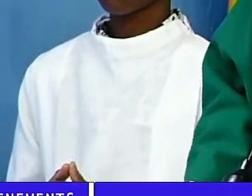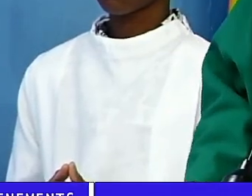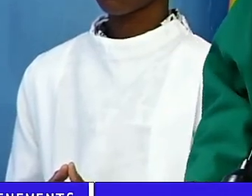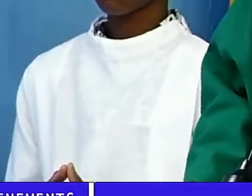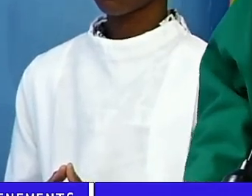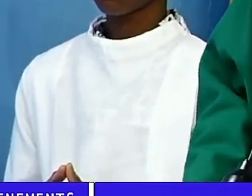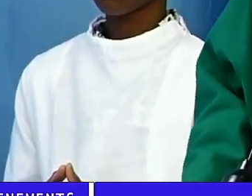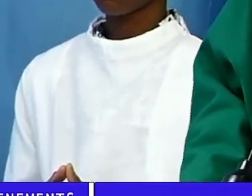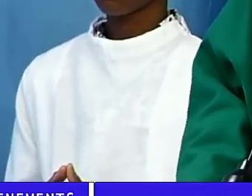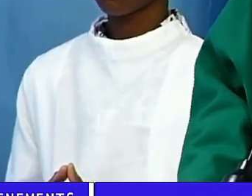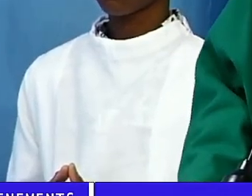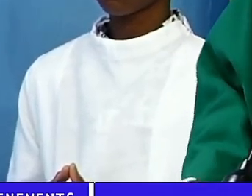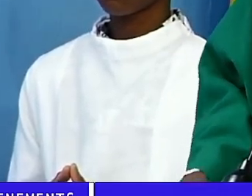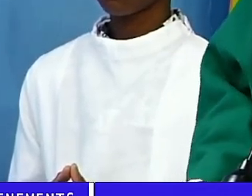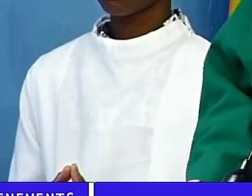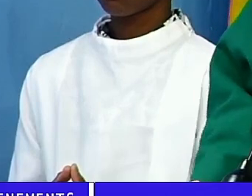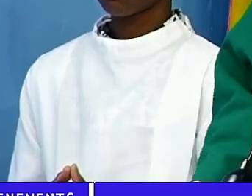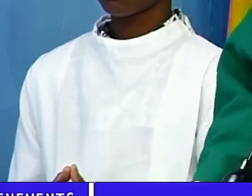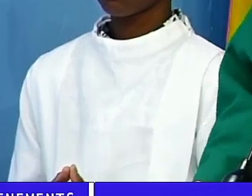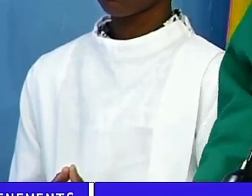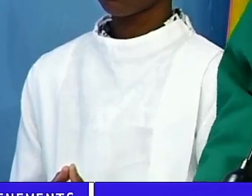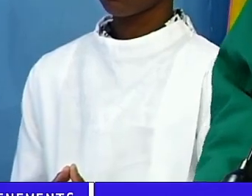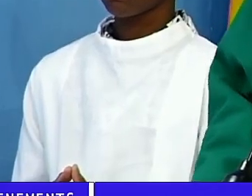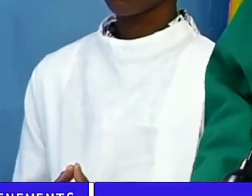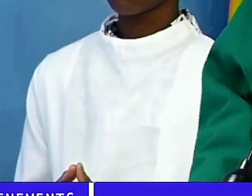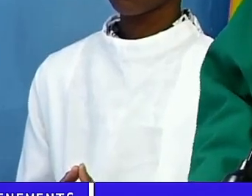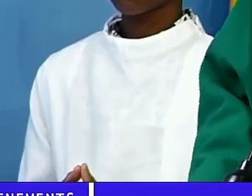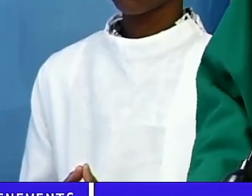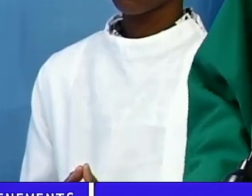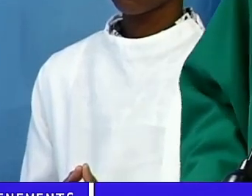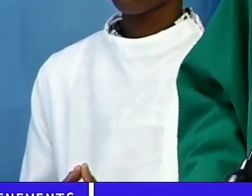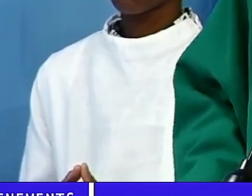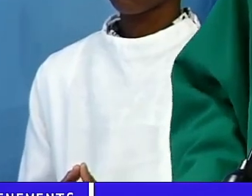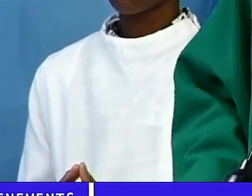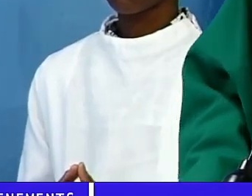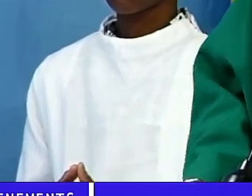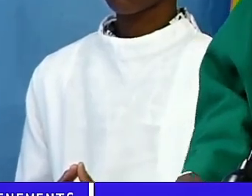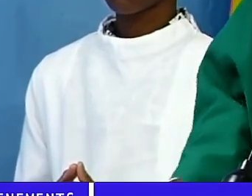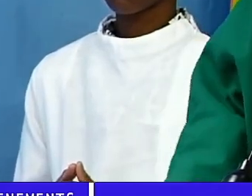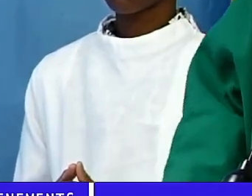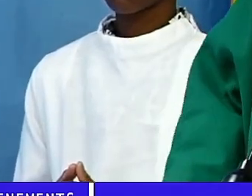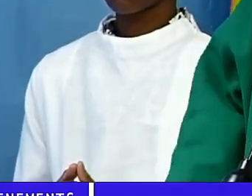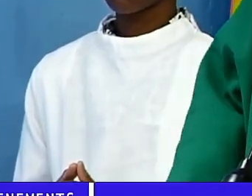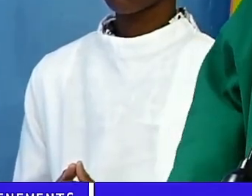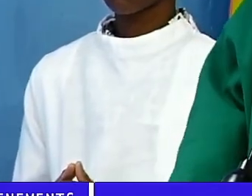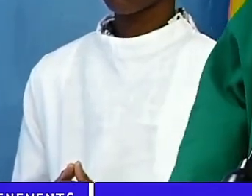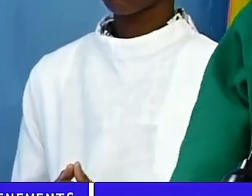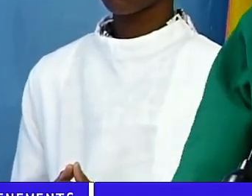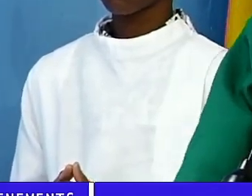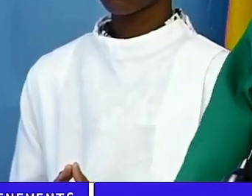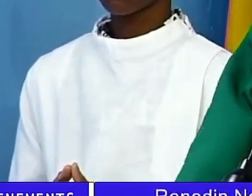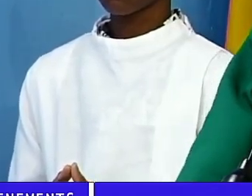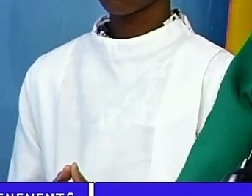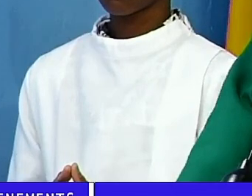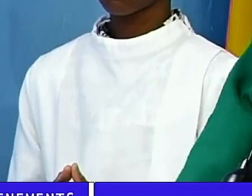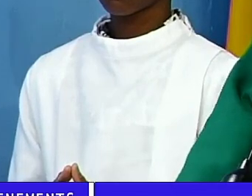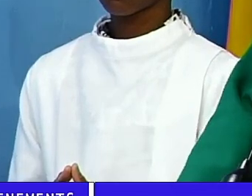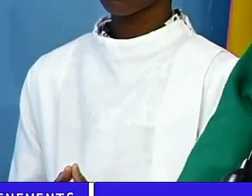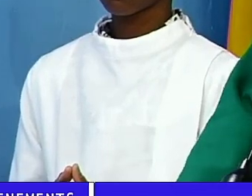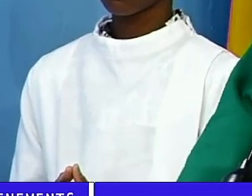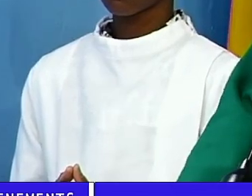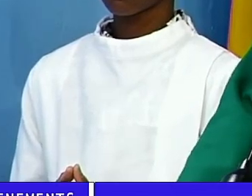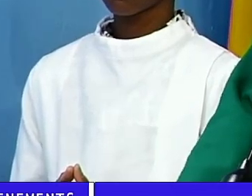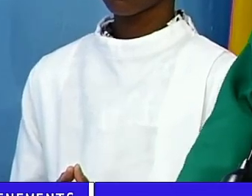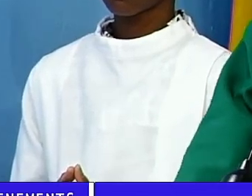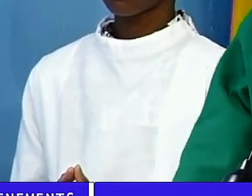coulé sous la terre, pays d'Haïti. En nous prenant en silence dans le fond que nous, pendant que Dieu nous fait pour nous demander,